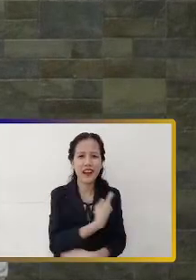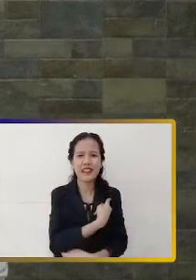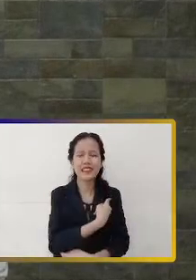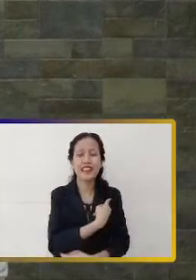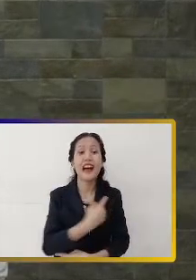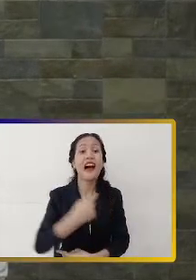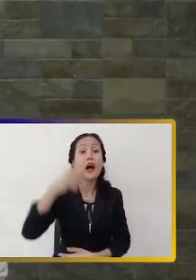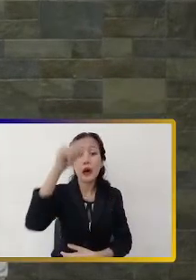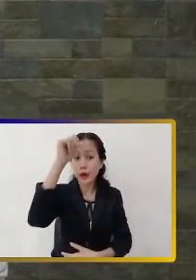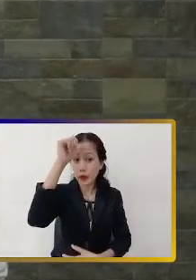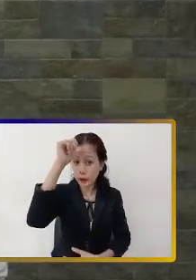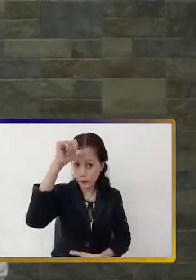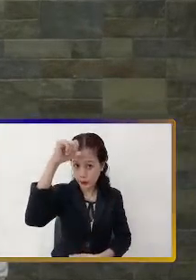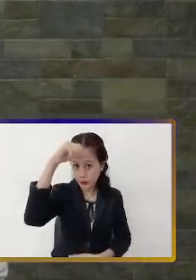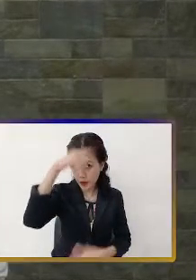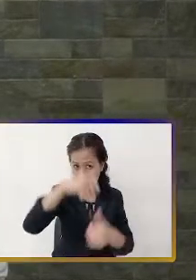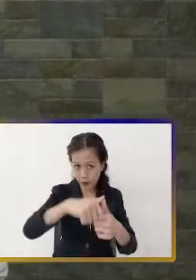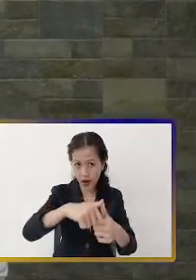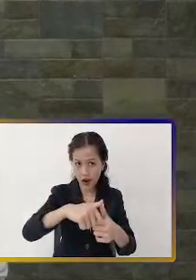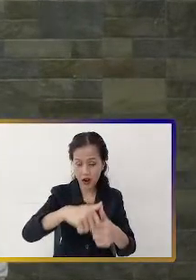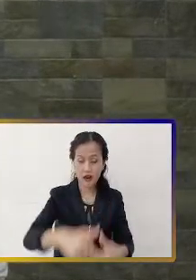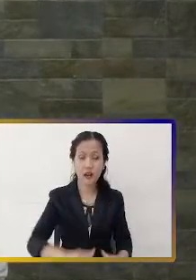Tandaan niyo po, mga kapatid,